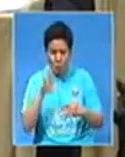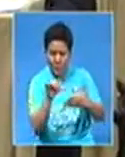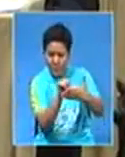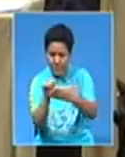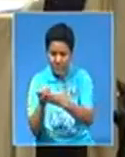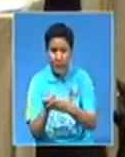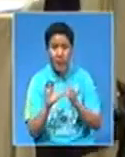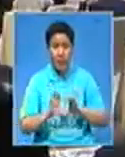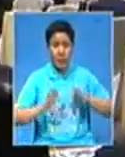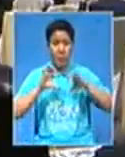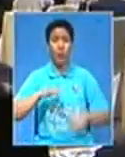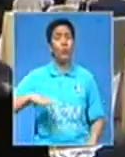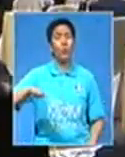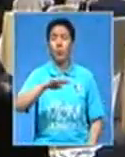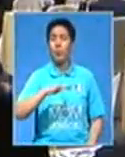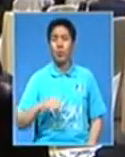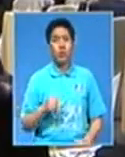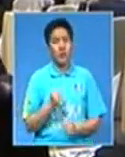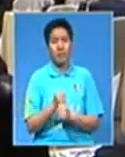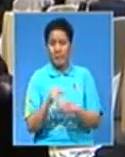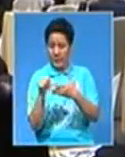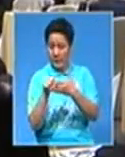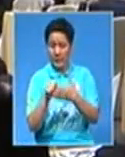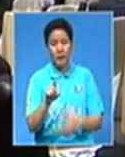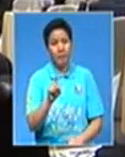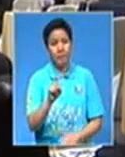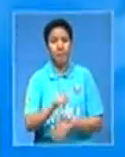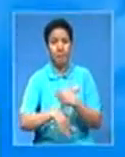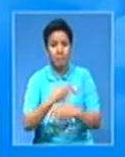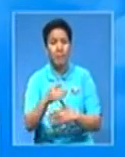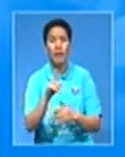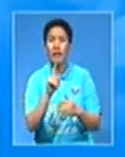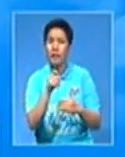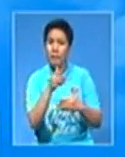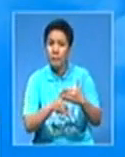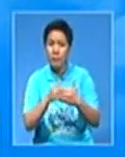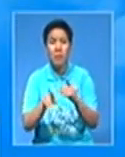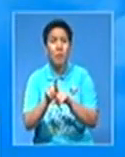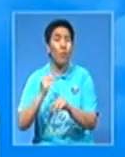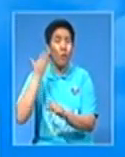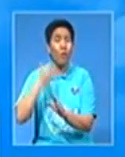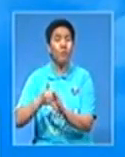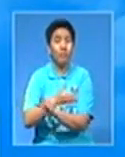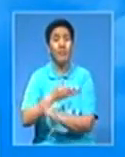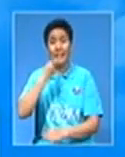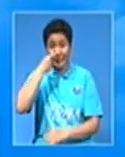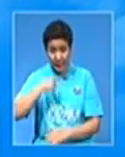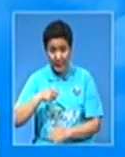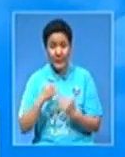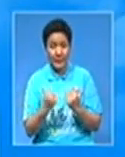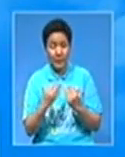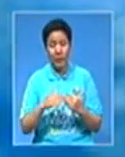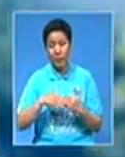ฐบาลปกติกฎหมายปกติอาจจะไม่สามารถแก้ไขขับเคลื่อนประเทศได้อย่างเช่นสถานการณ์ในห้วงที่ผ่านมานะครับ